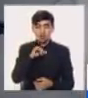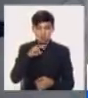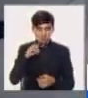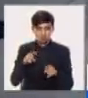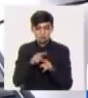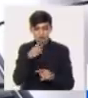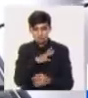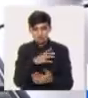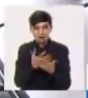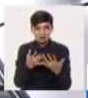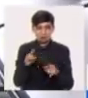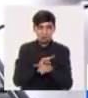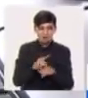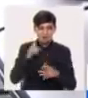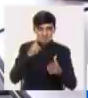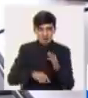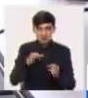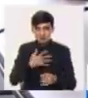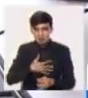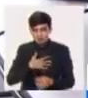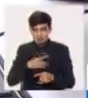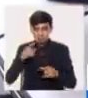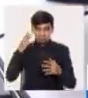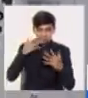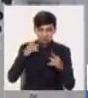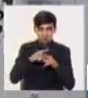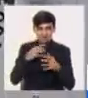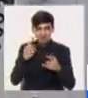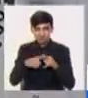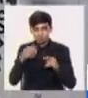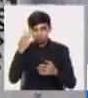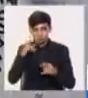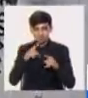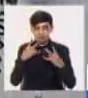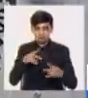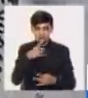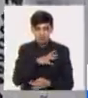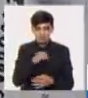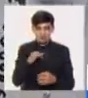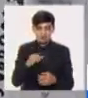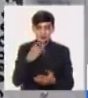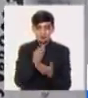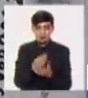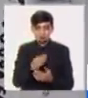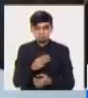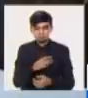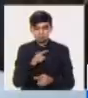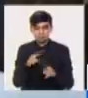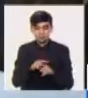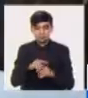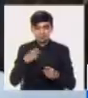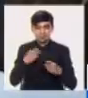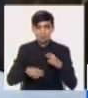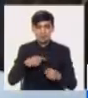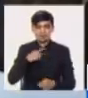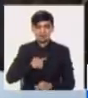сеніп, жан дүниені қорқынышқа билетпеу керек деп санайды. Науқастар жақсылыққа сеніп, рухын сындырып алмауға жеттейді ол. Жалпы